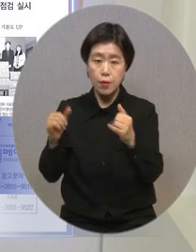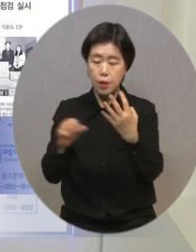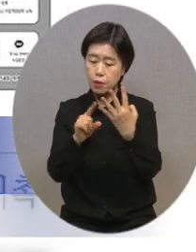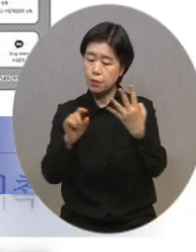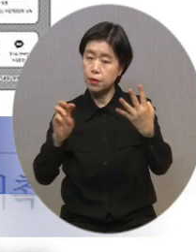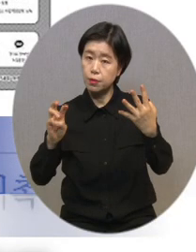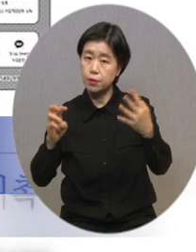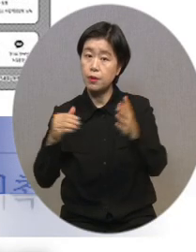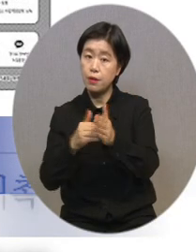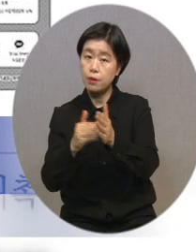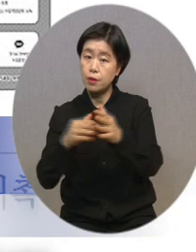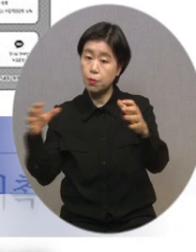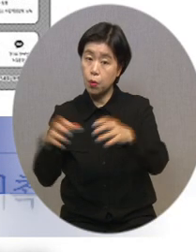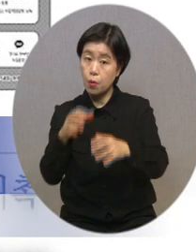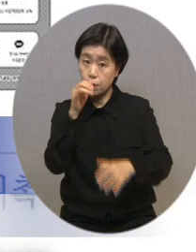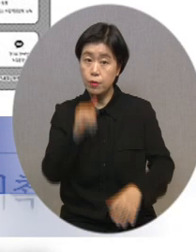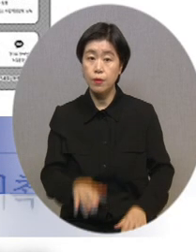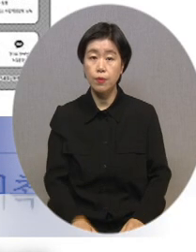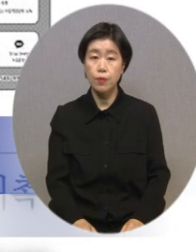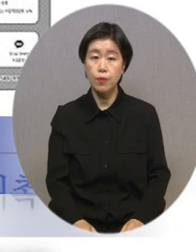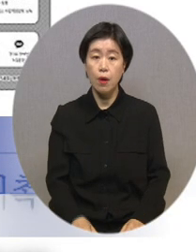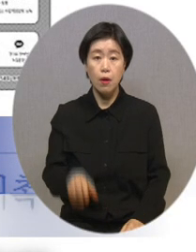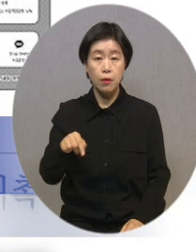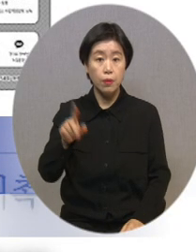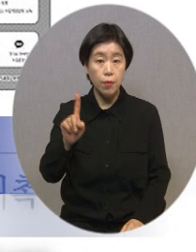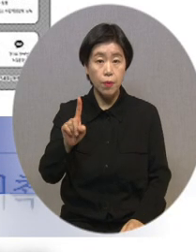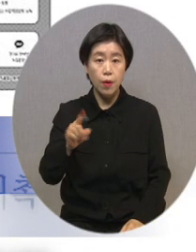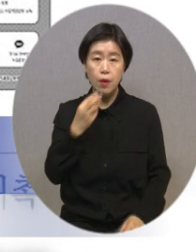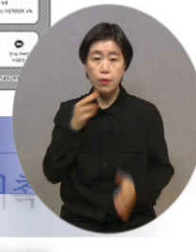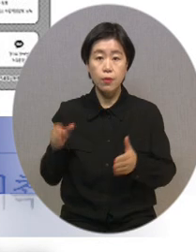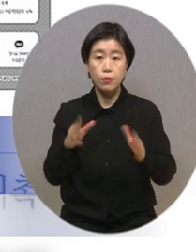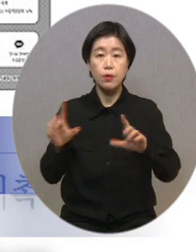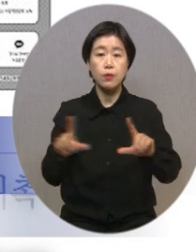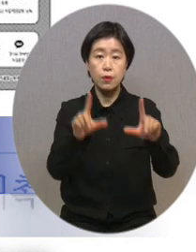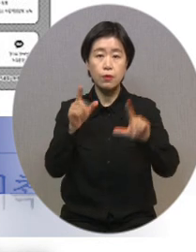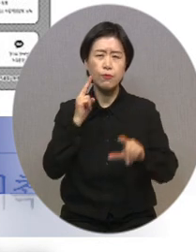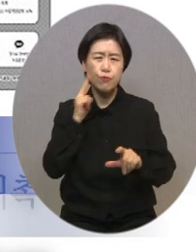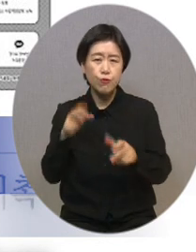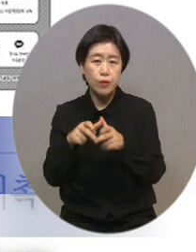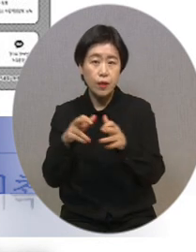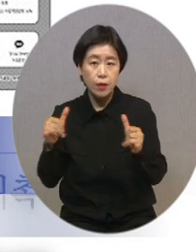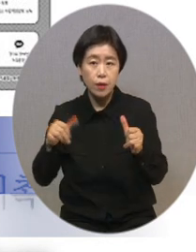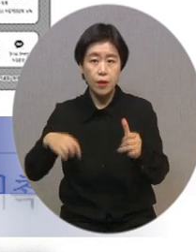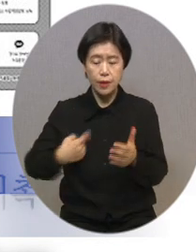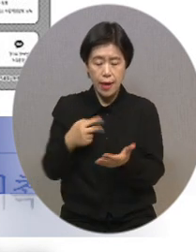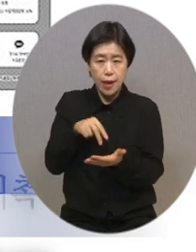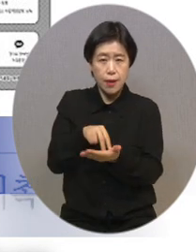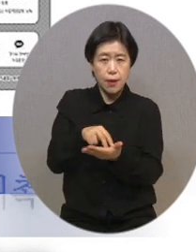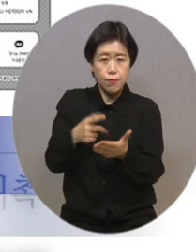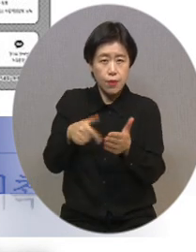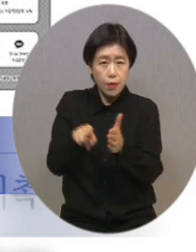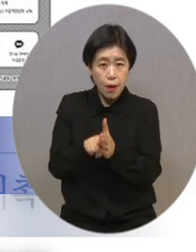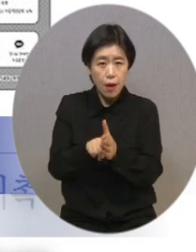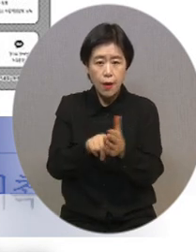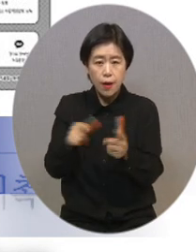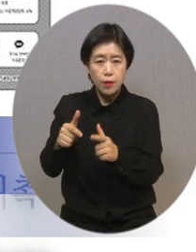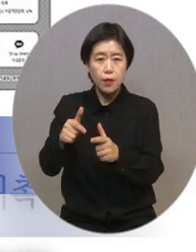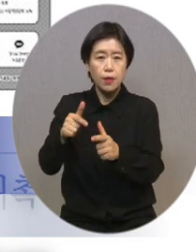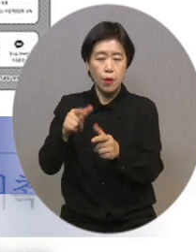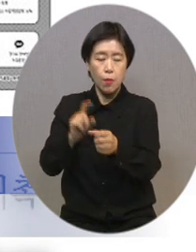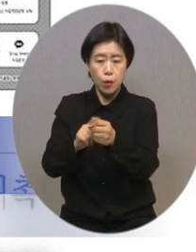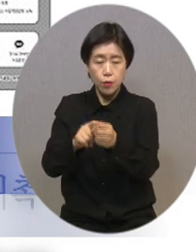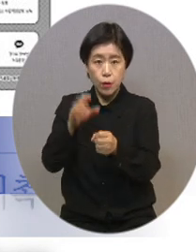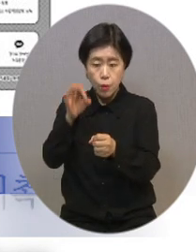진행합니다이 누림 통장은 경기도에 거주하는 중증 장애인들이 자립해이 필요한 돈을 모을 수 있도록 지원하는